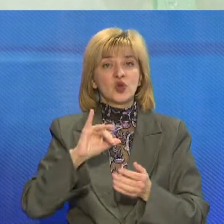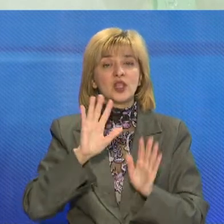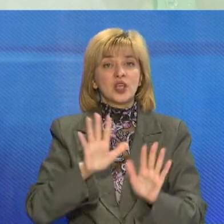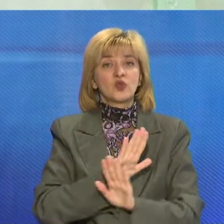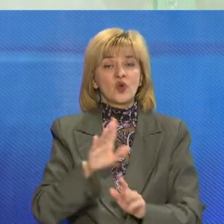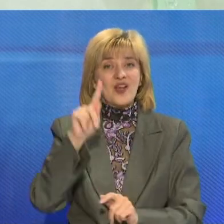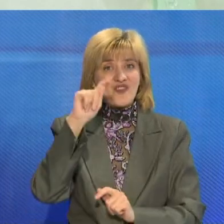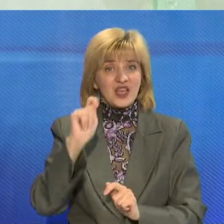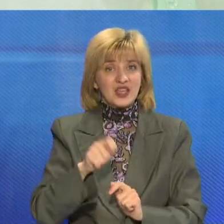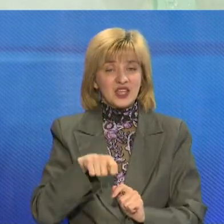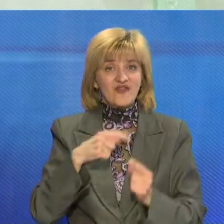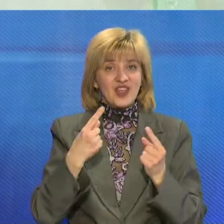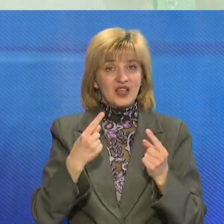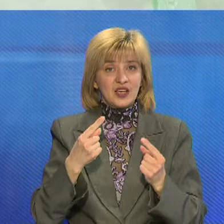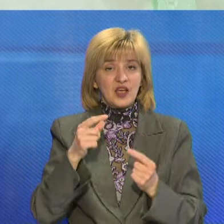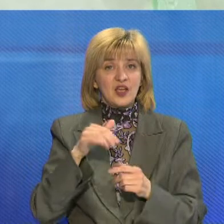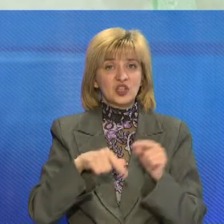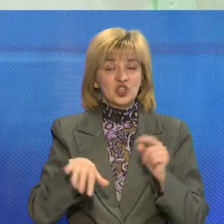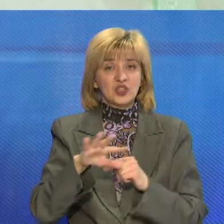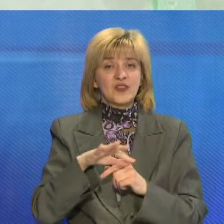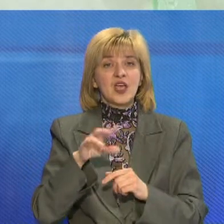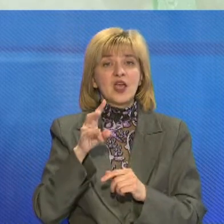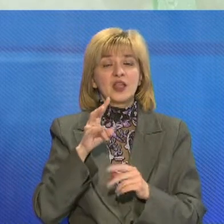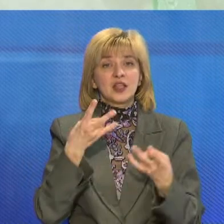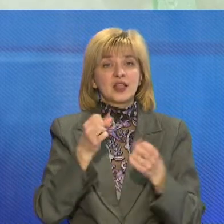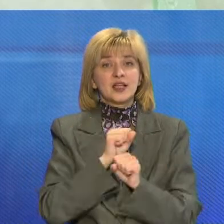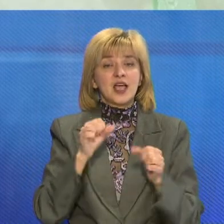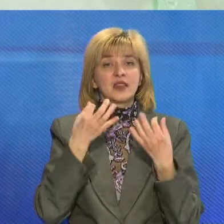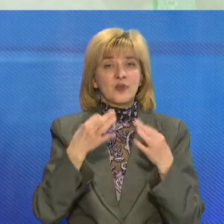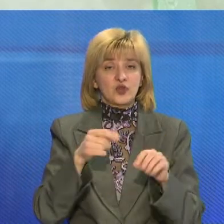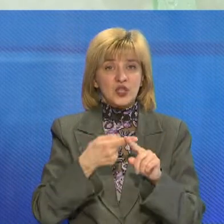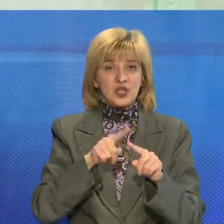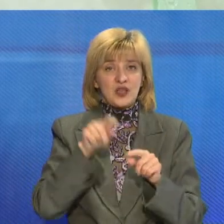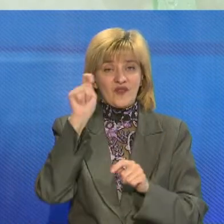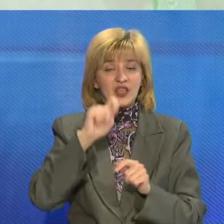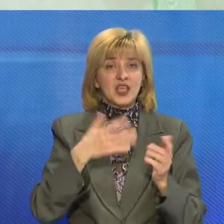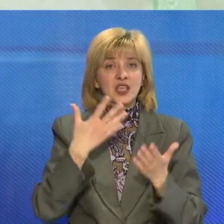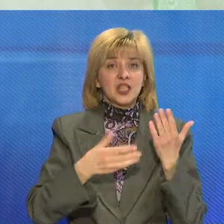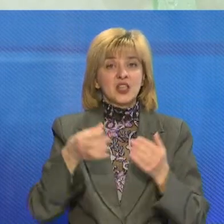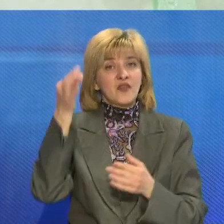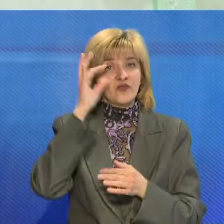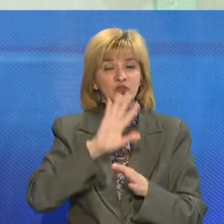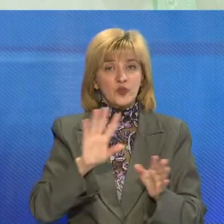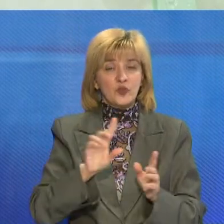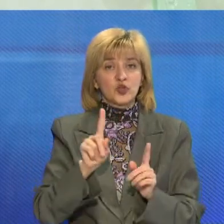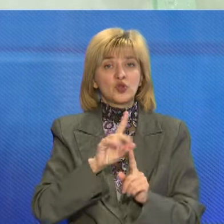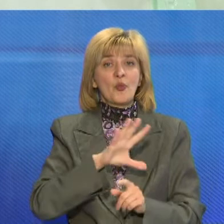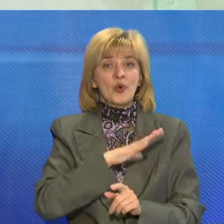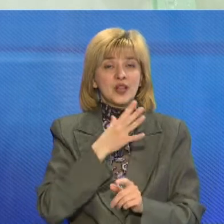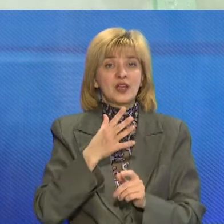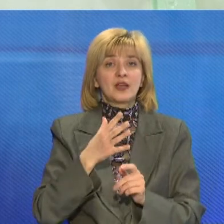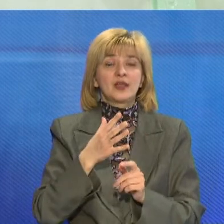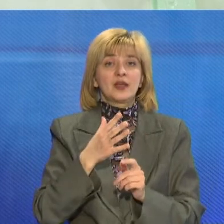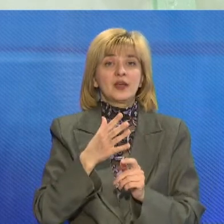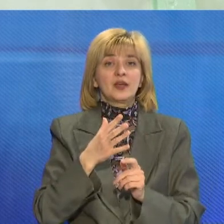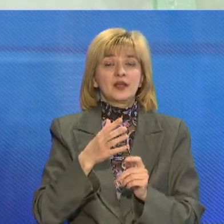допустить... повторение этой войны. Если мы не будем помнить то, что было, оно опять вернется. Недаром в Германии на сегодняшний день опять